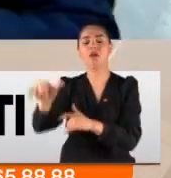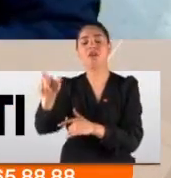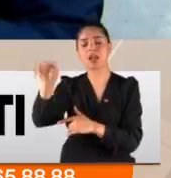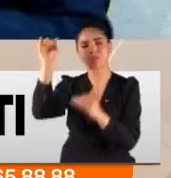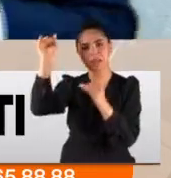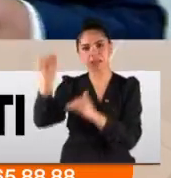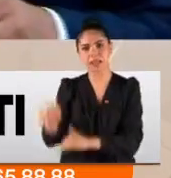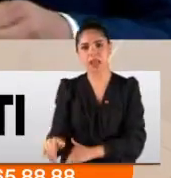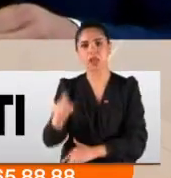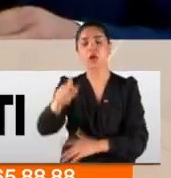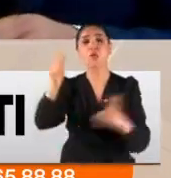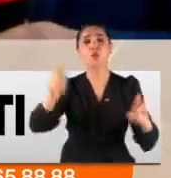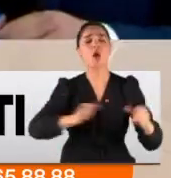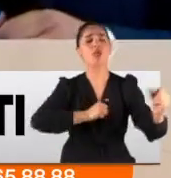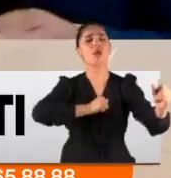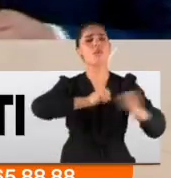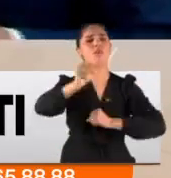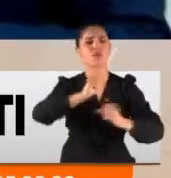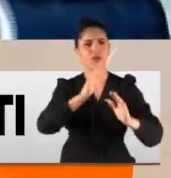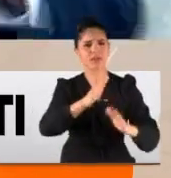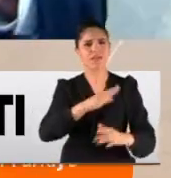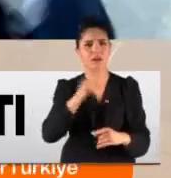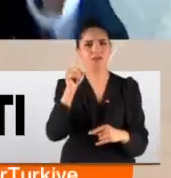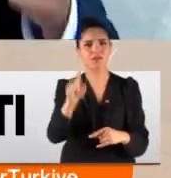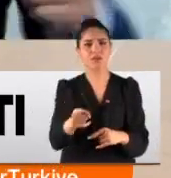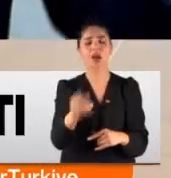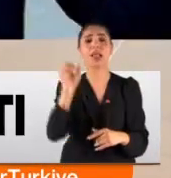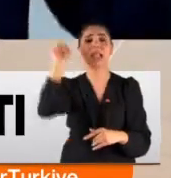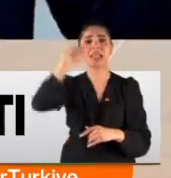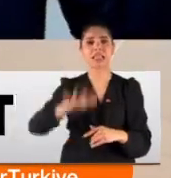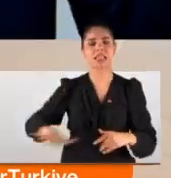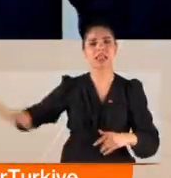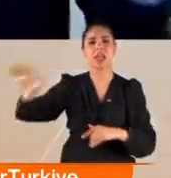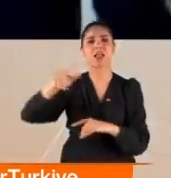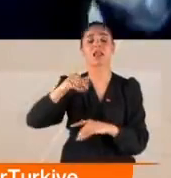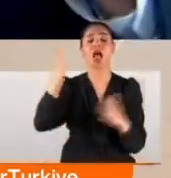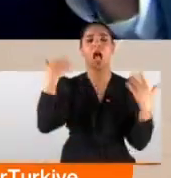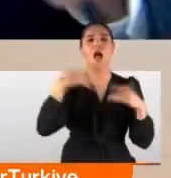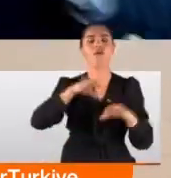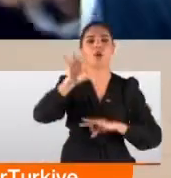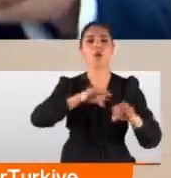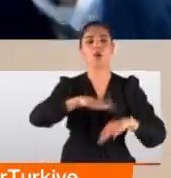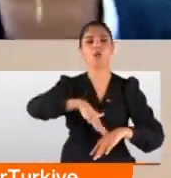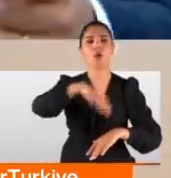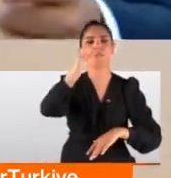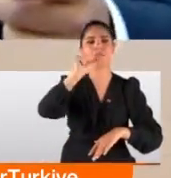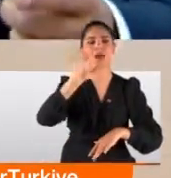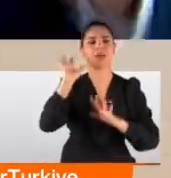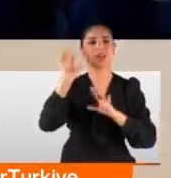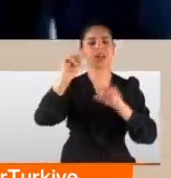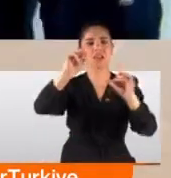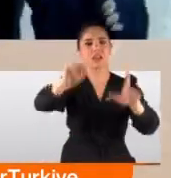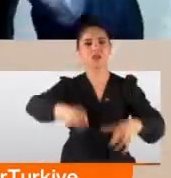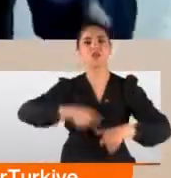Direniş burada inanılmaz şekilde o mücadele devam ederken hainler bir ara hava kontrol merkezini ele geçirdiler. O anda Cumhurbaşkanımız